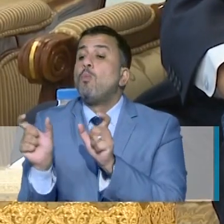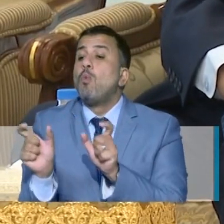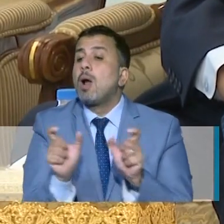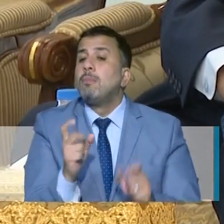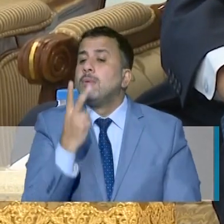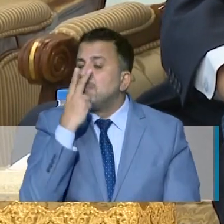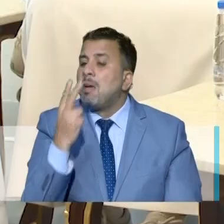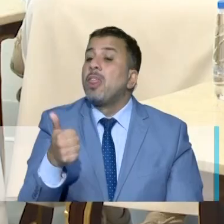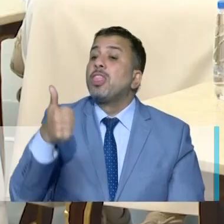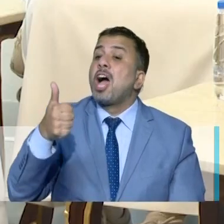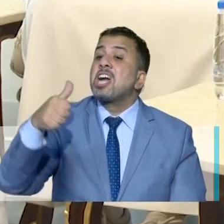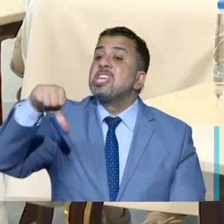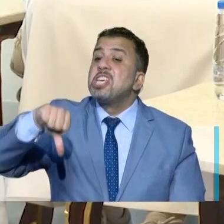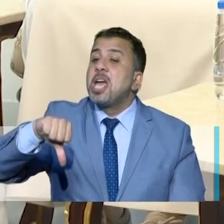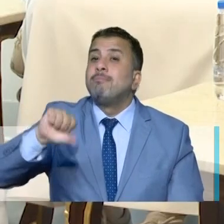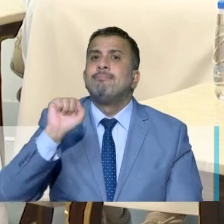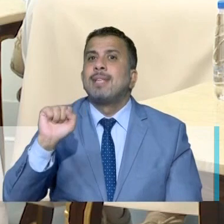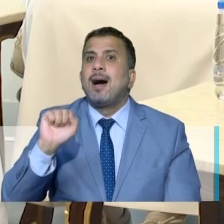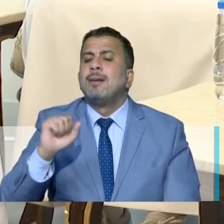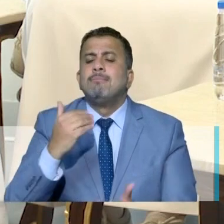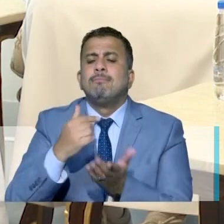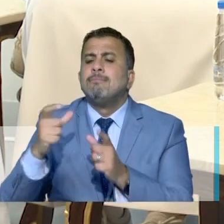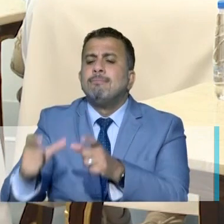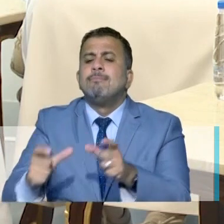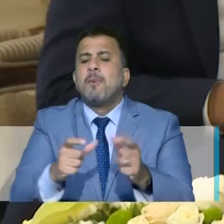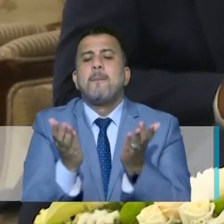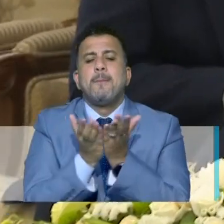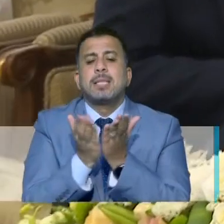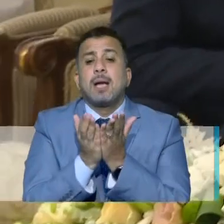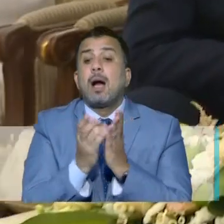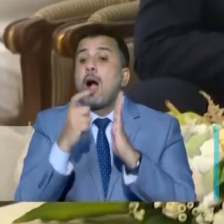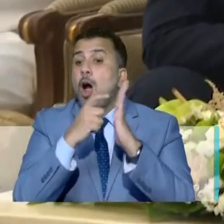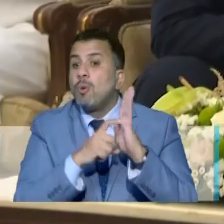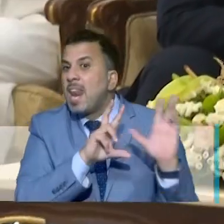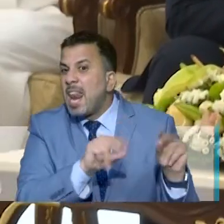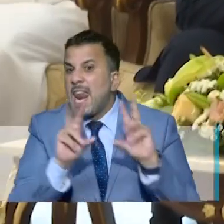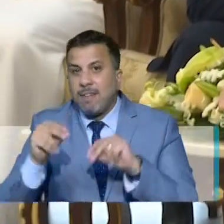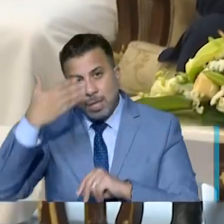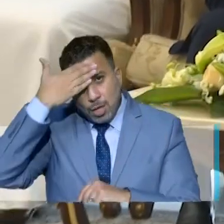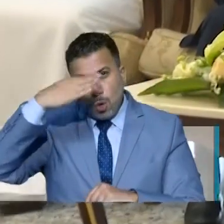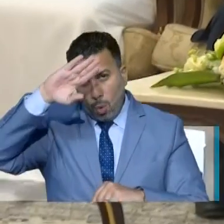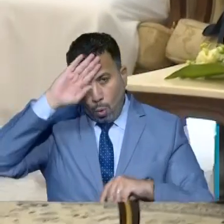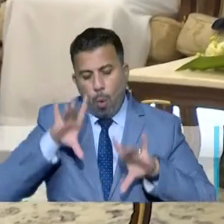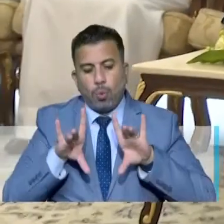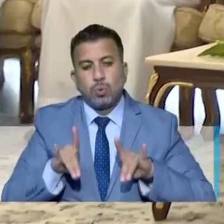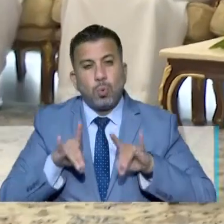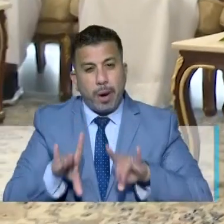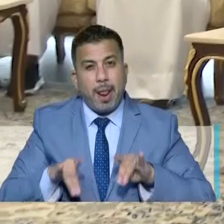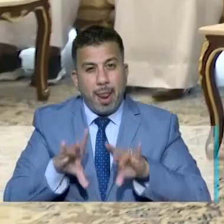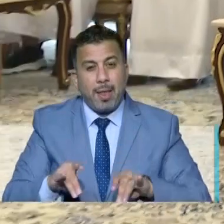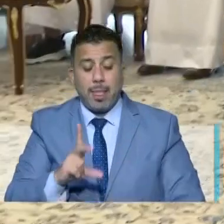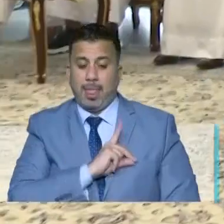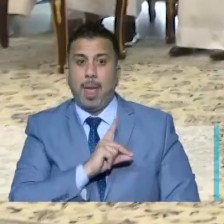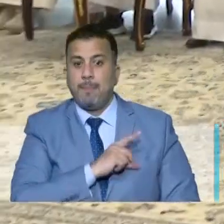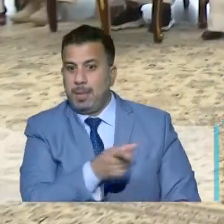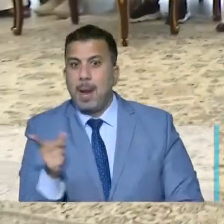وتقييم سلسله المدارس في اماره الشارقه للتاكد من تطبيق المنهج الاسترالي على الطلبه في المدرسه